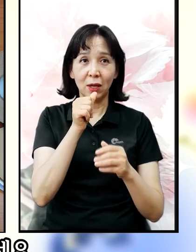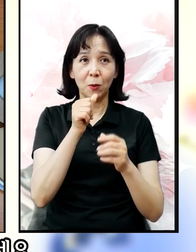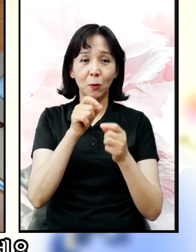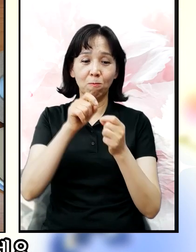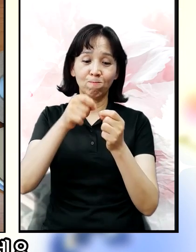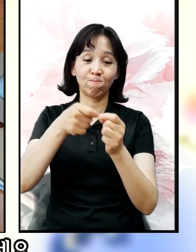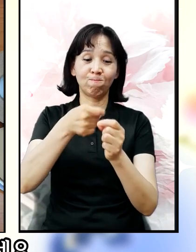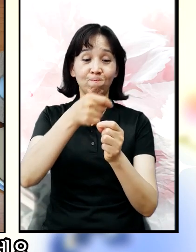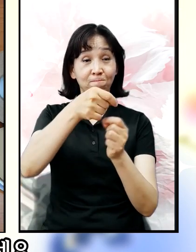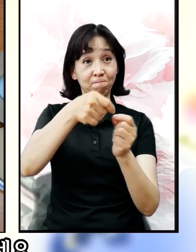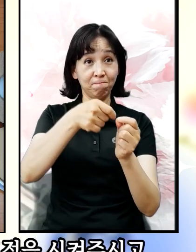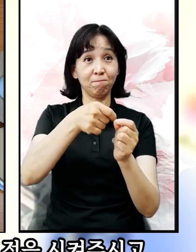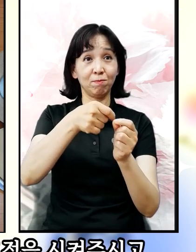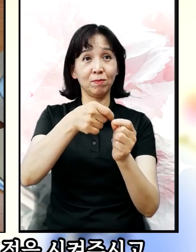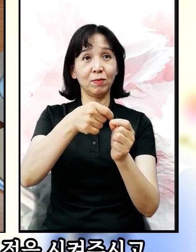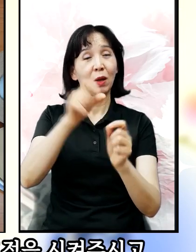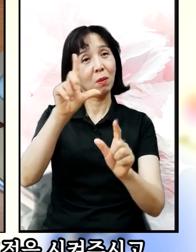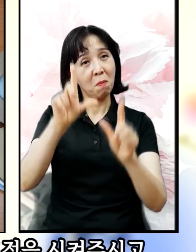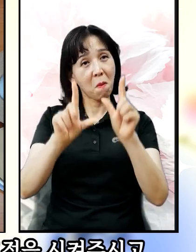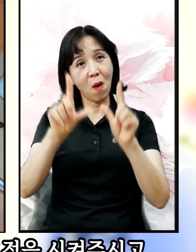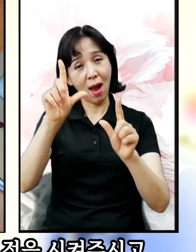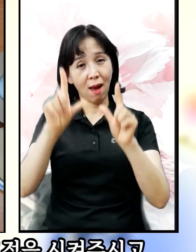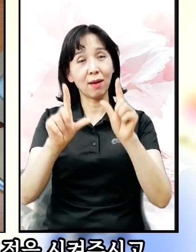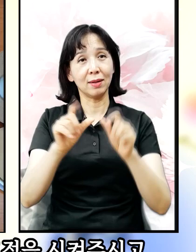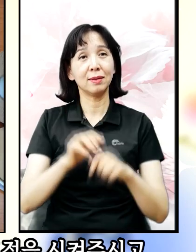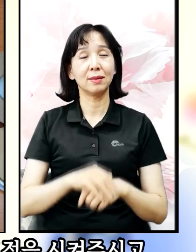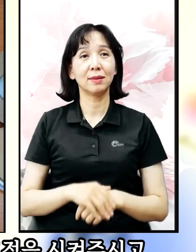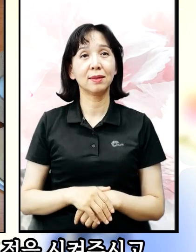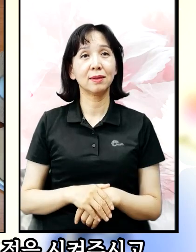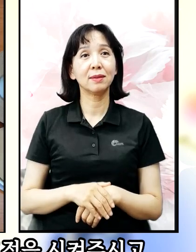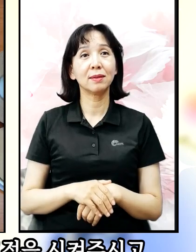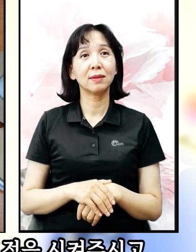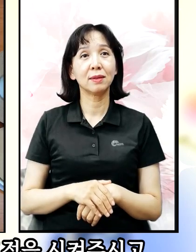이렇게 접어주세요. 그래서 여기